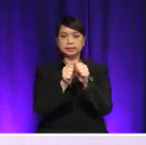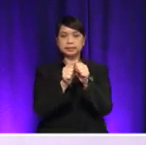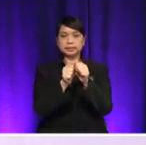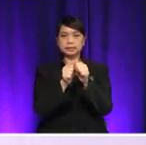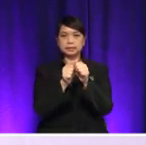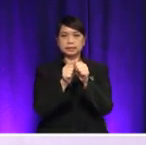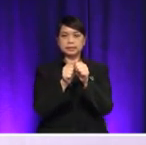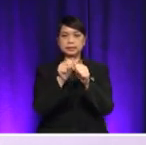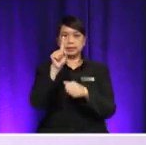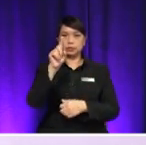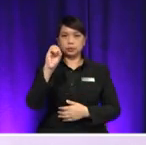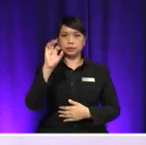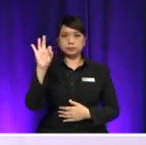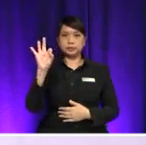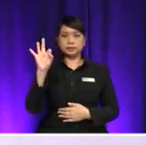109